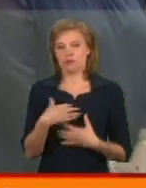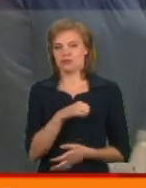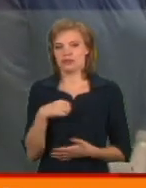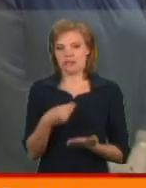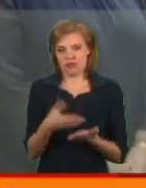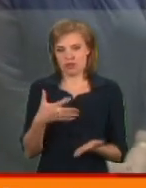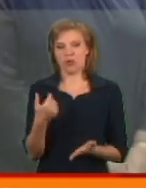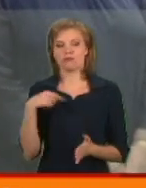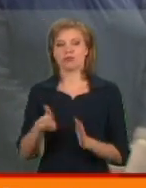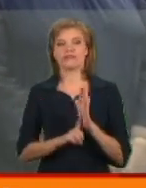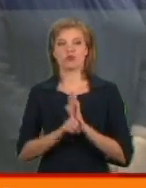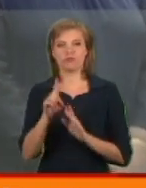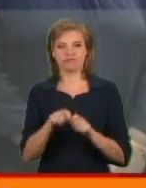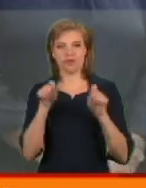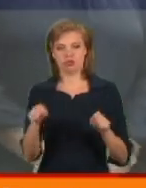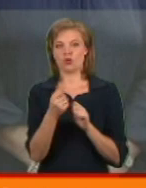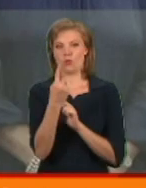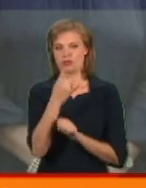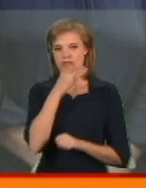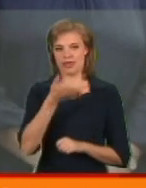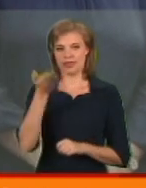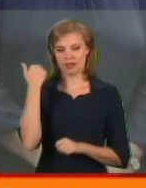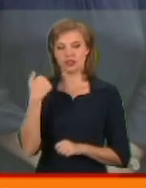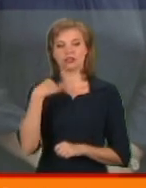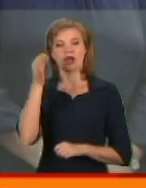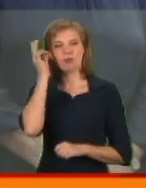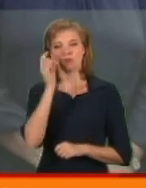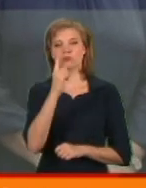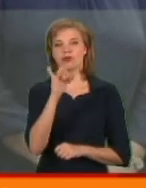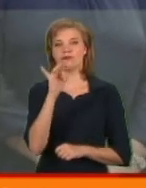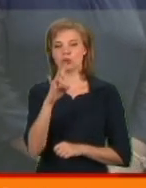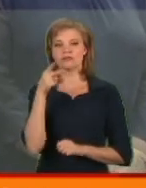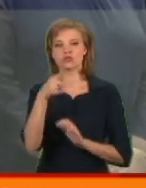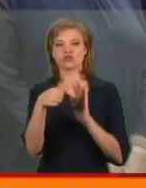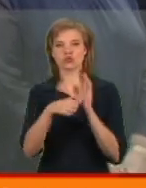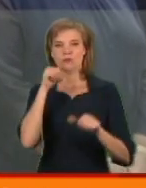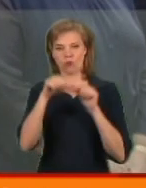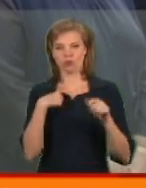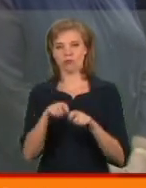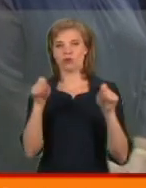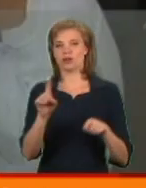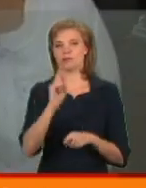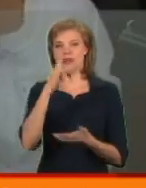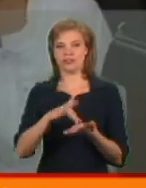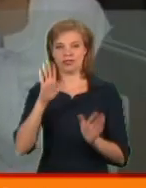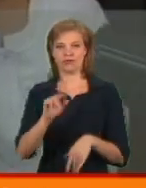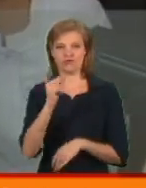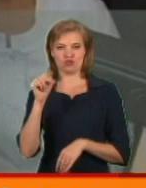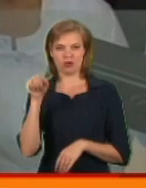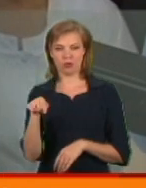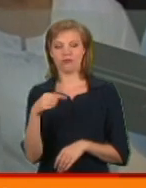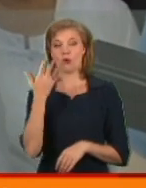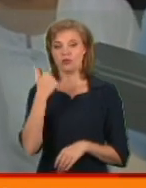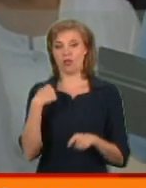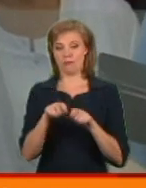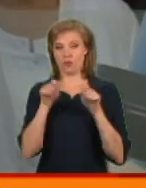його почали ровно 11 лет назад. Я помню, 1 июня 2006 года мы открыли первый центр в Чернигове. Когда мы его